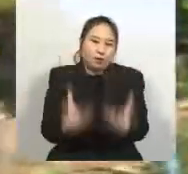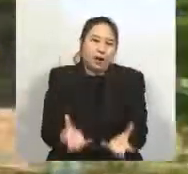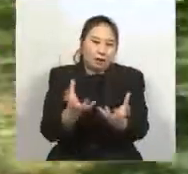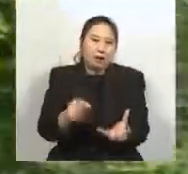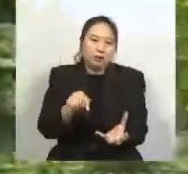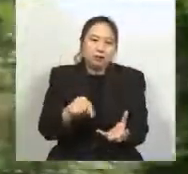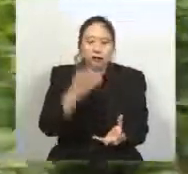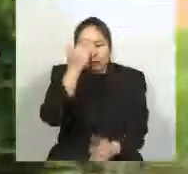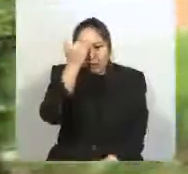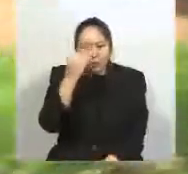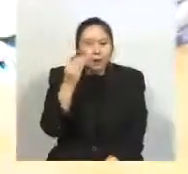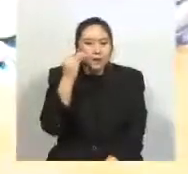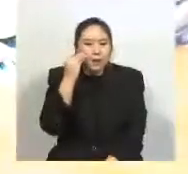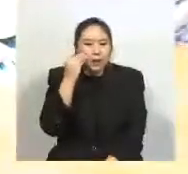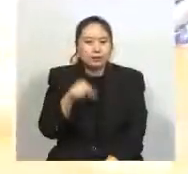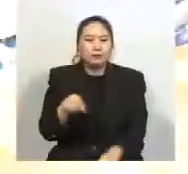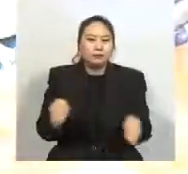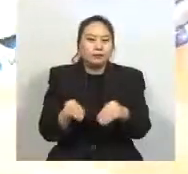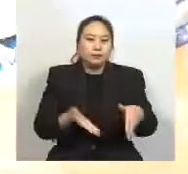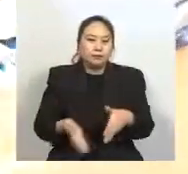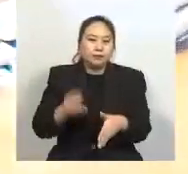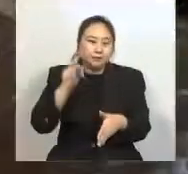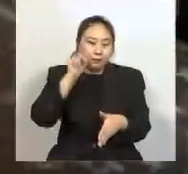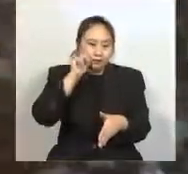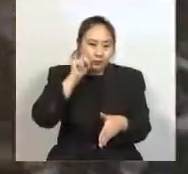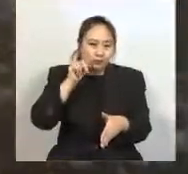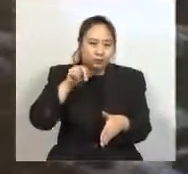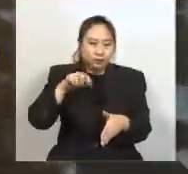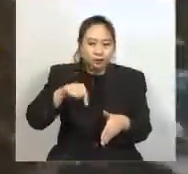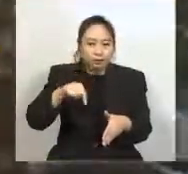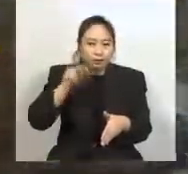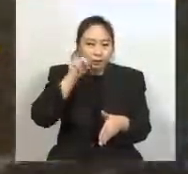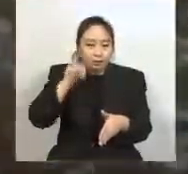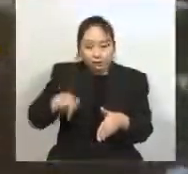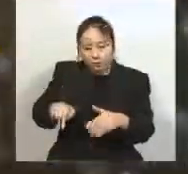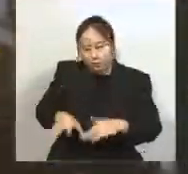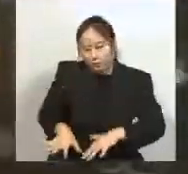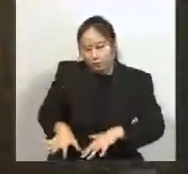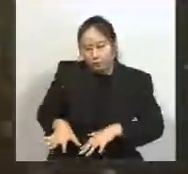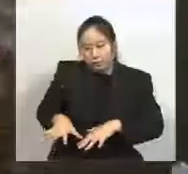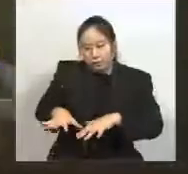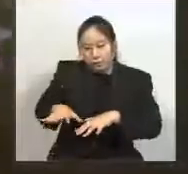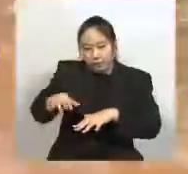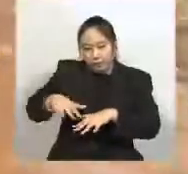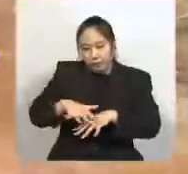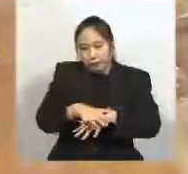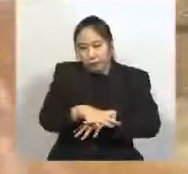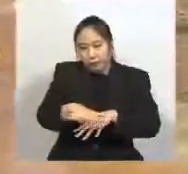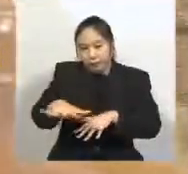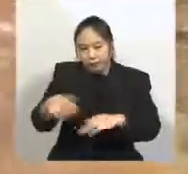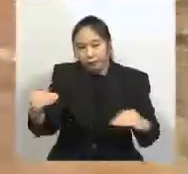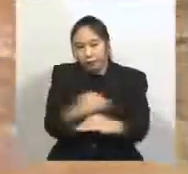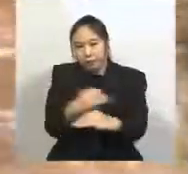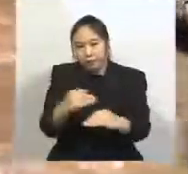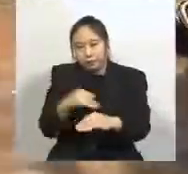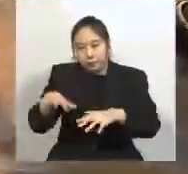คะเนื่องจากเป็นหมู่บ้านที่อยู่ติดกับคลองพระปรงที่ปริมาณน้ำในคลองนั้นล้นตลิ่งแล้วก็ไหลเข้าท่วมถนนทางเ